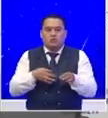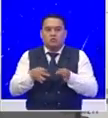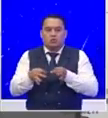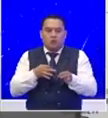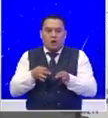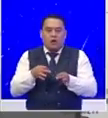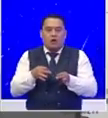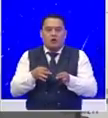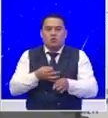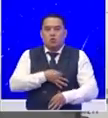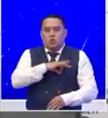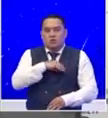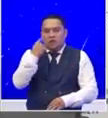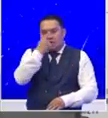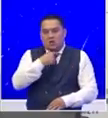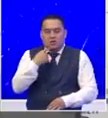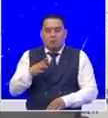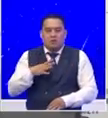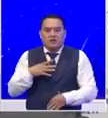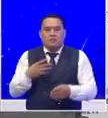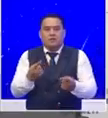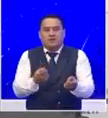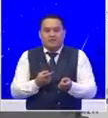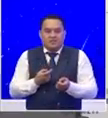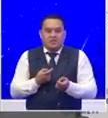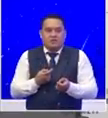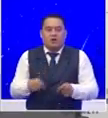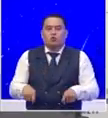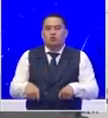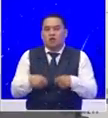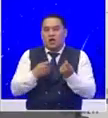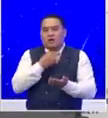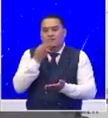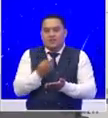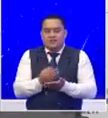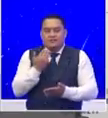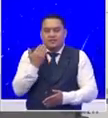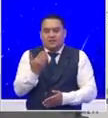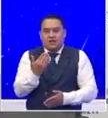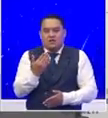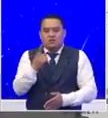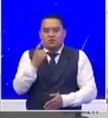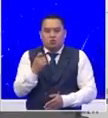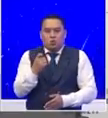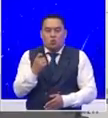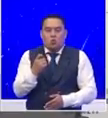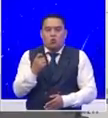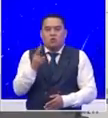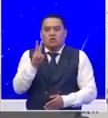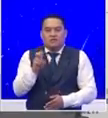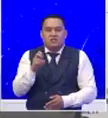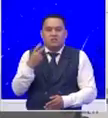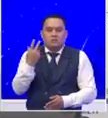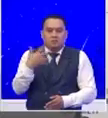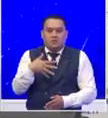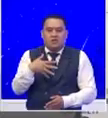данные юридические лица были привлечены к административной ответственности на сумму 252